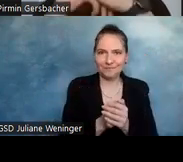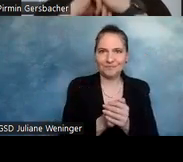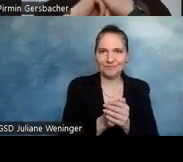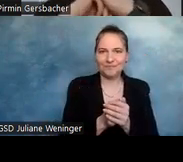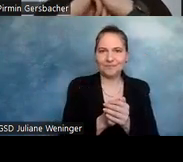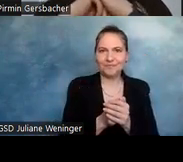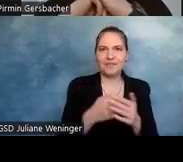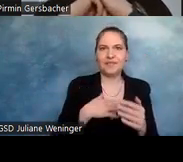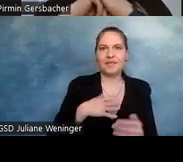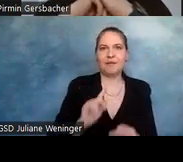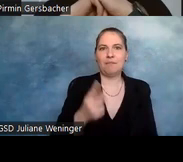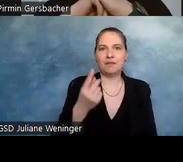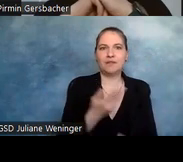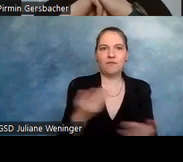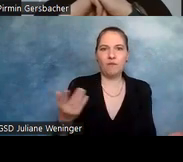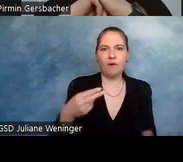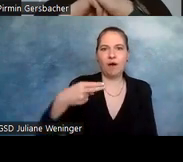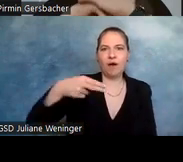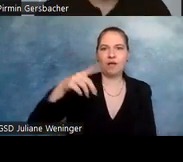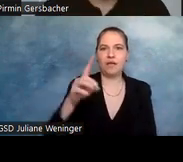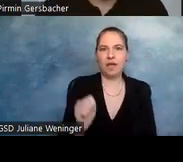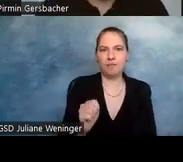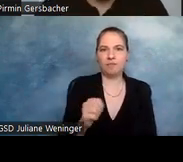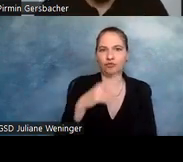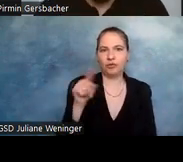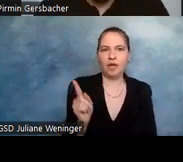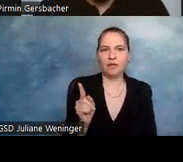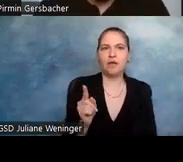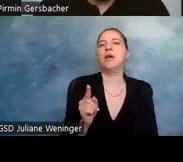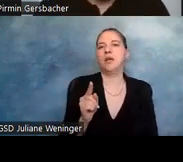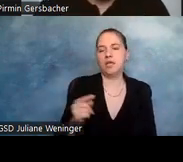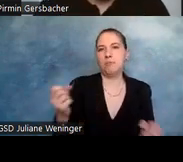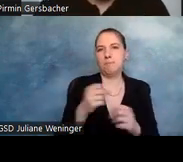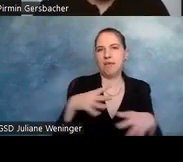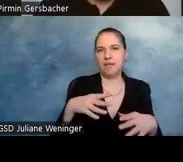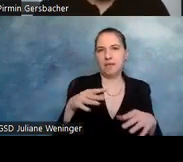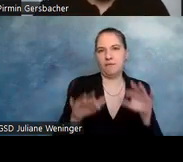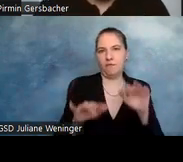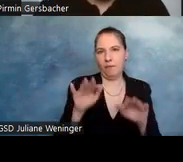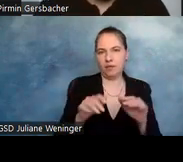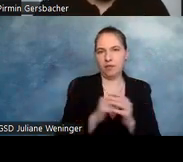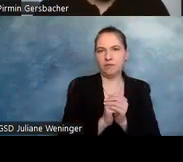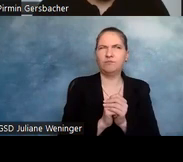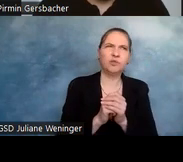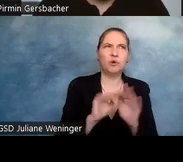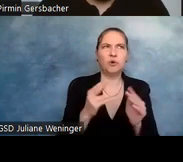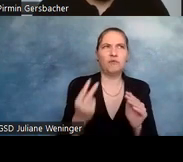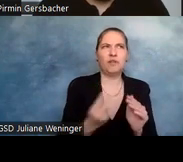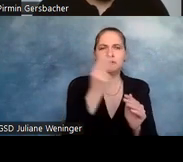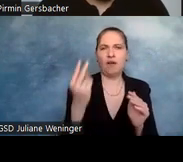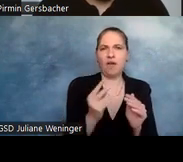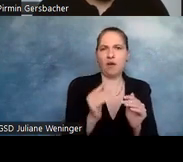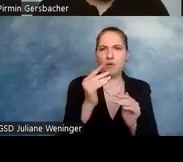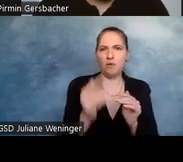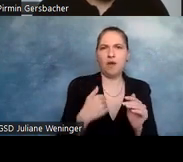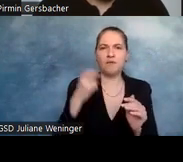habe meinen Master gemacht an der HDM in Stuttgart in Medieninformatik. Bin jetzt seit ein bisschen über 2 Jahren wissenschaftlicher Mitarbeiter